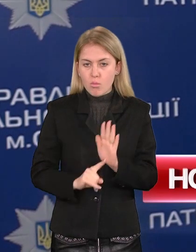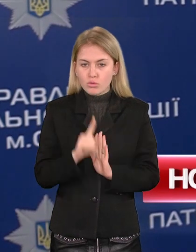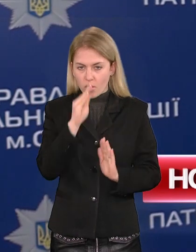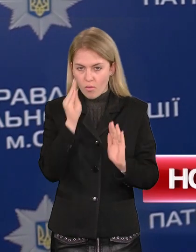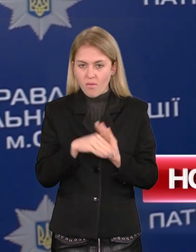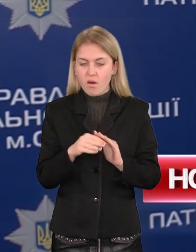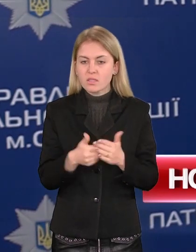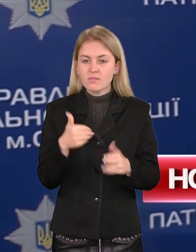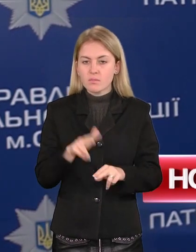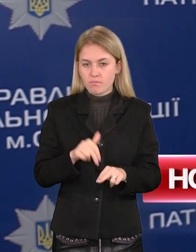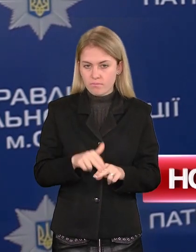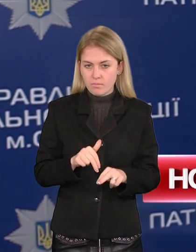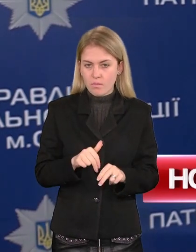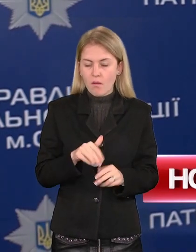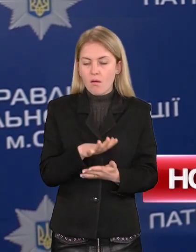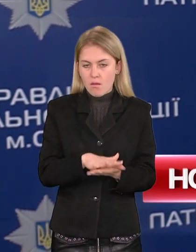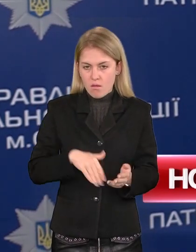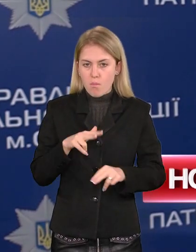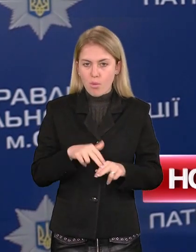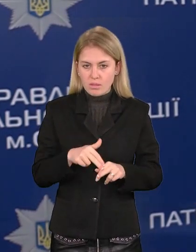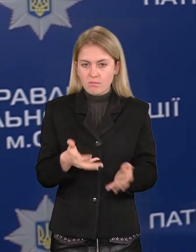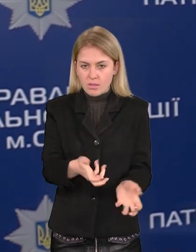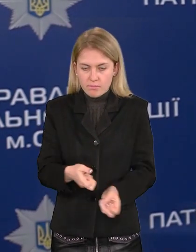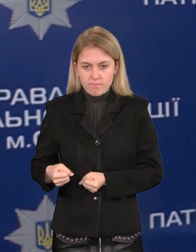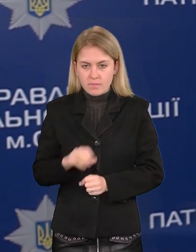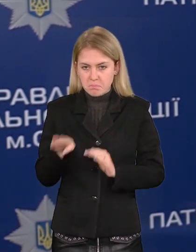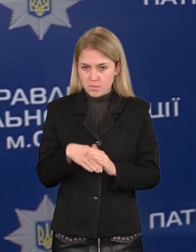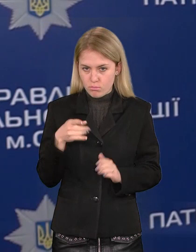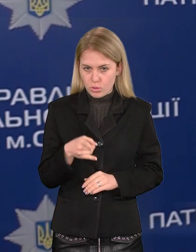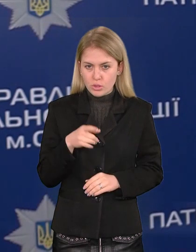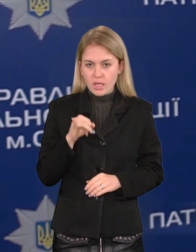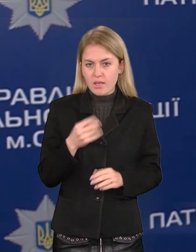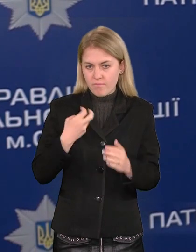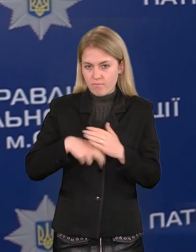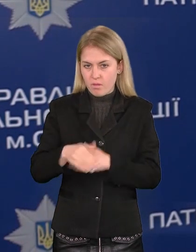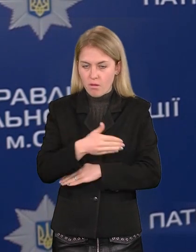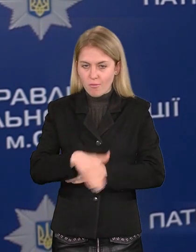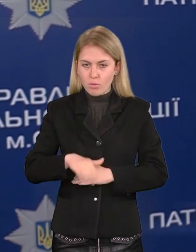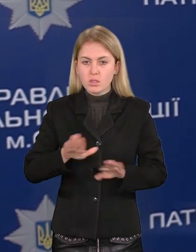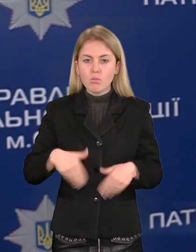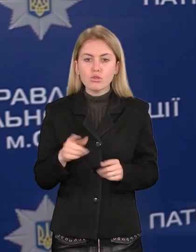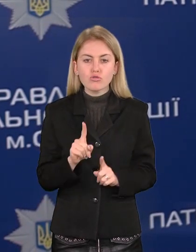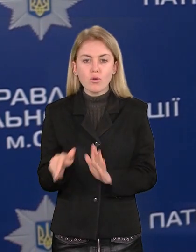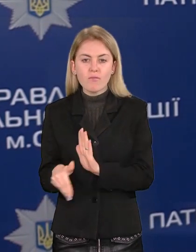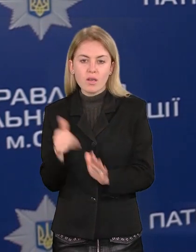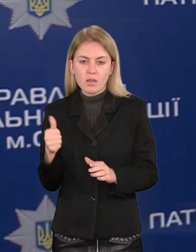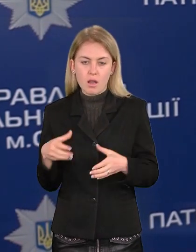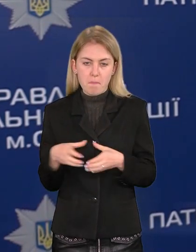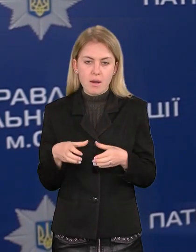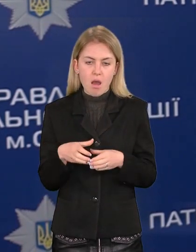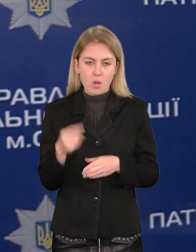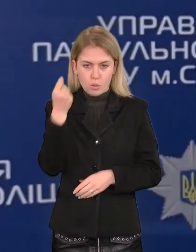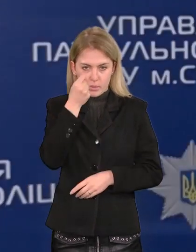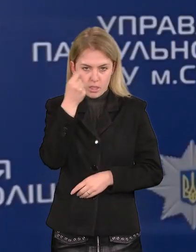ховатися від інспекторів. Згодом вони його все ж витягнули з-під транспортного засобу та вивели на вулицю, після чого викликали бригаду психіатричної